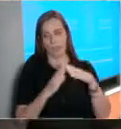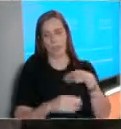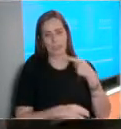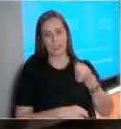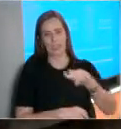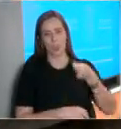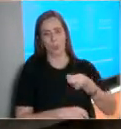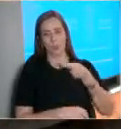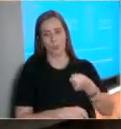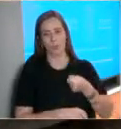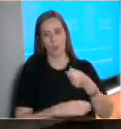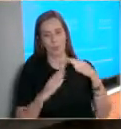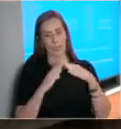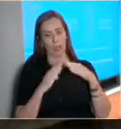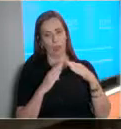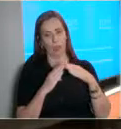בשכירות, דירה של